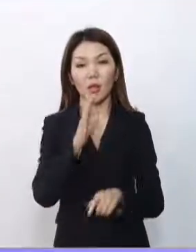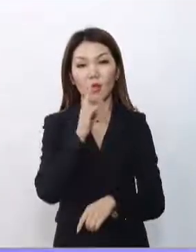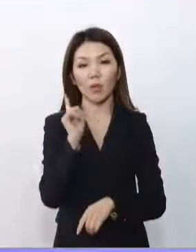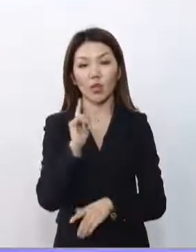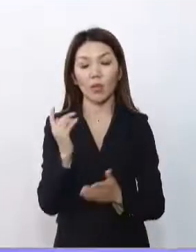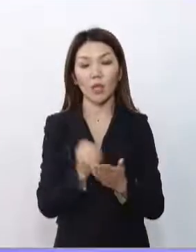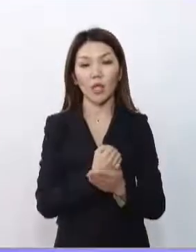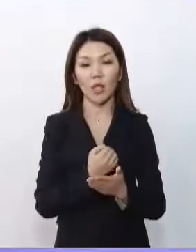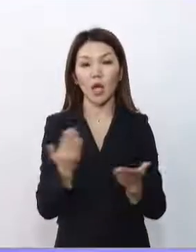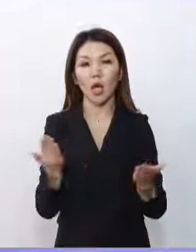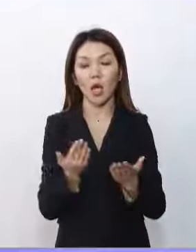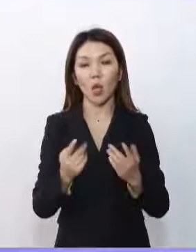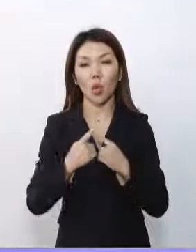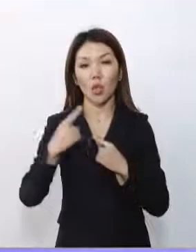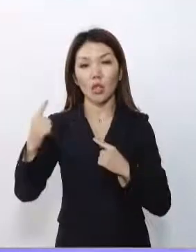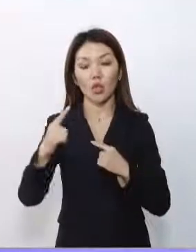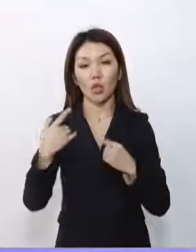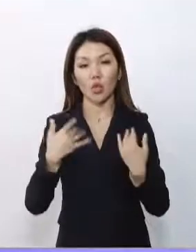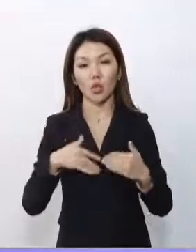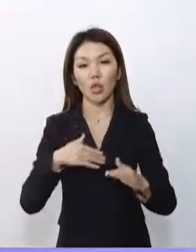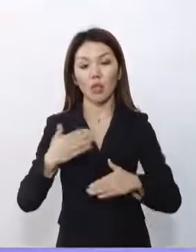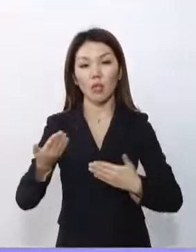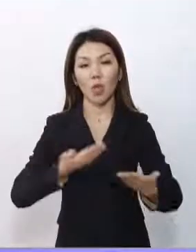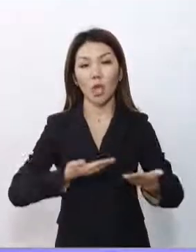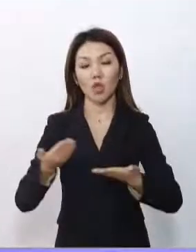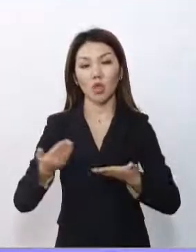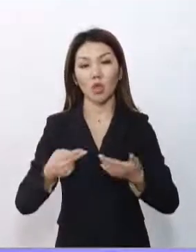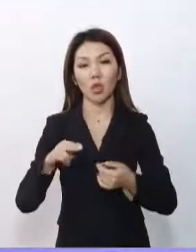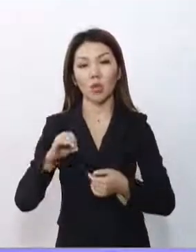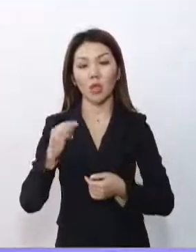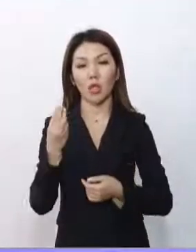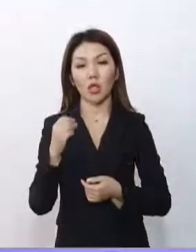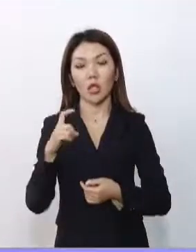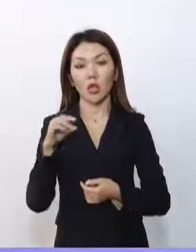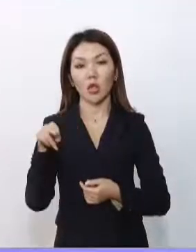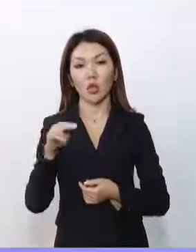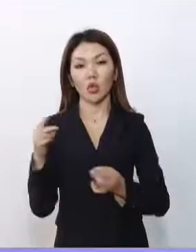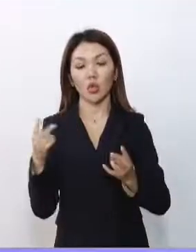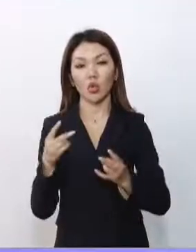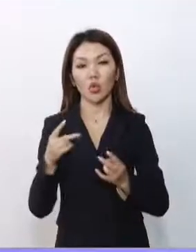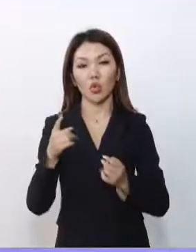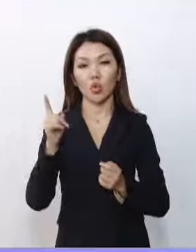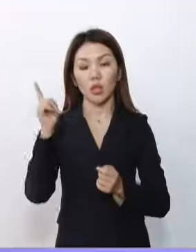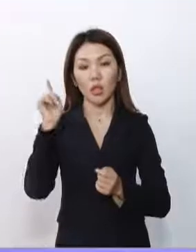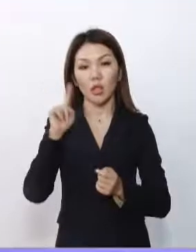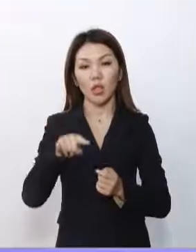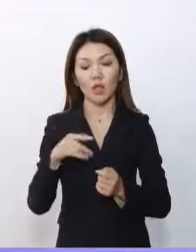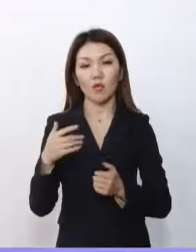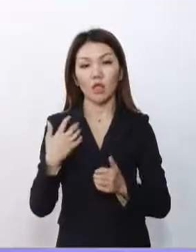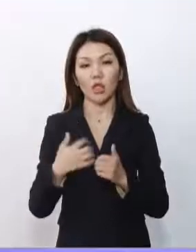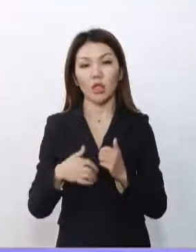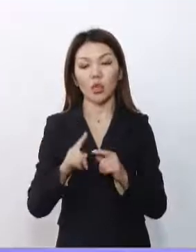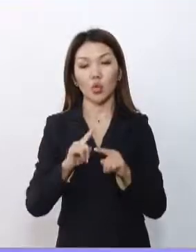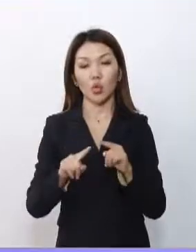какое расстояние прошел пешеход нужно знать его среднюю скорость движения и